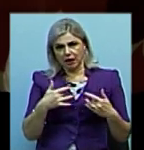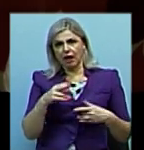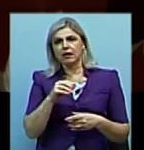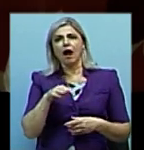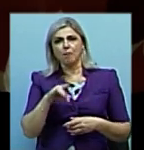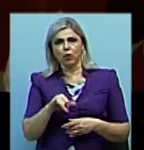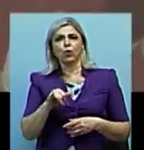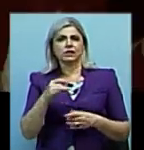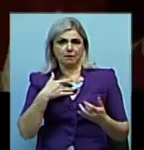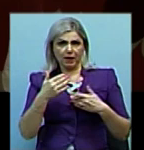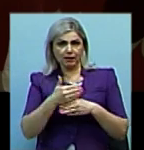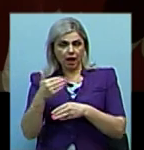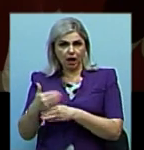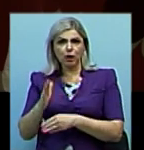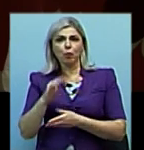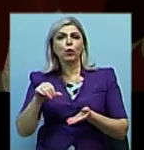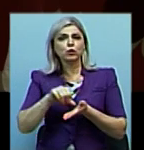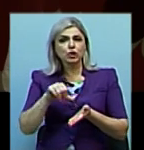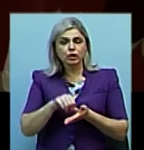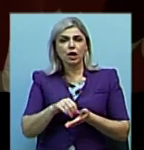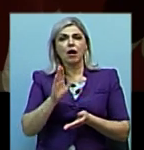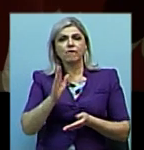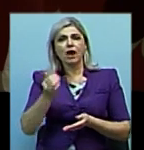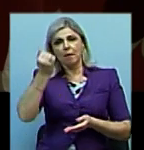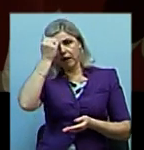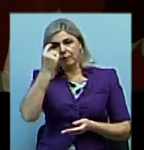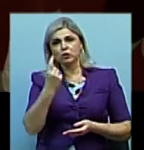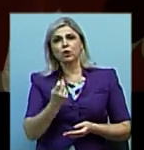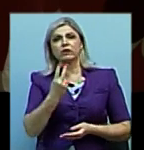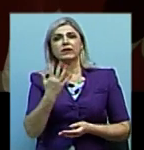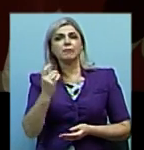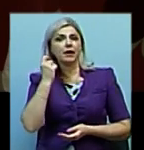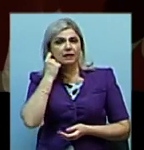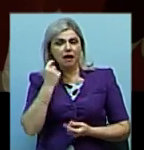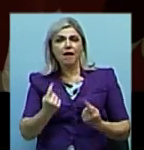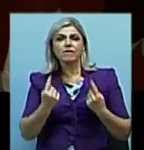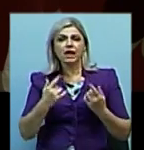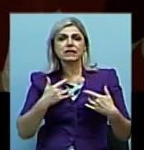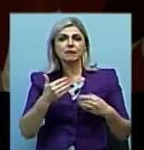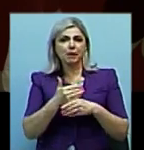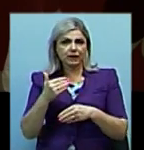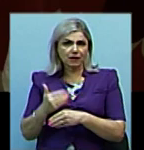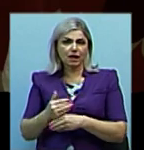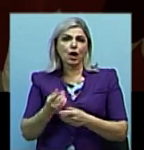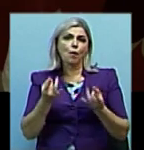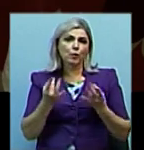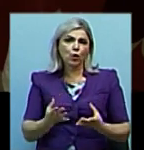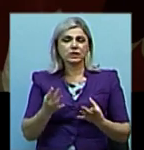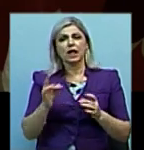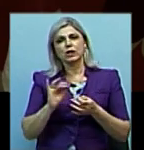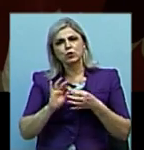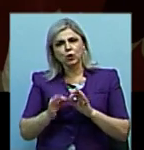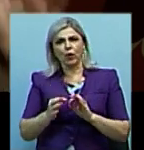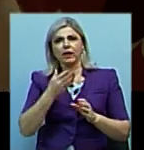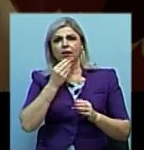Брати участь будуть дуже багато. Драматичний спектакль в пам'ять 125-річчя. Великий спектакль такий. Прості й складні декорації.